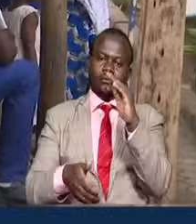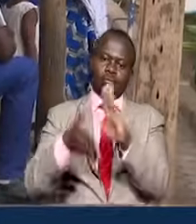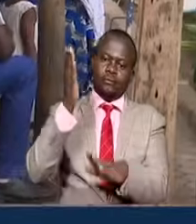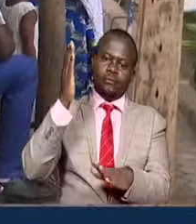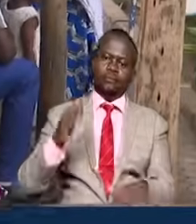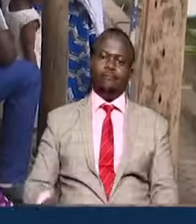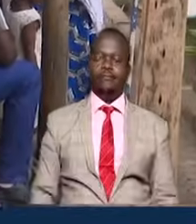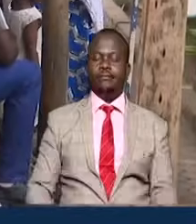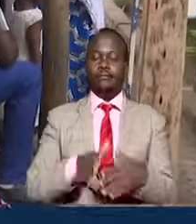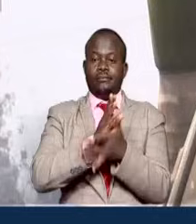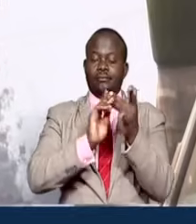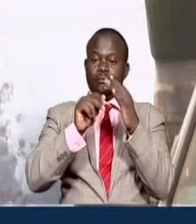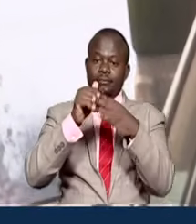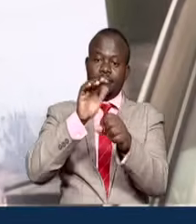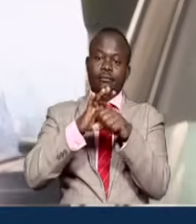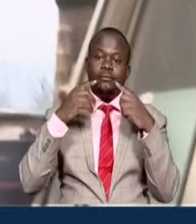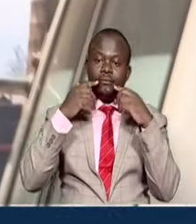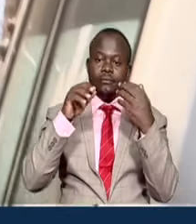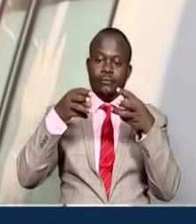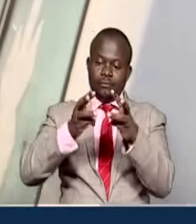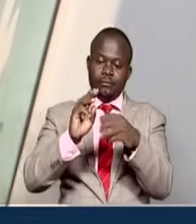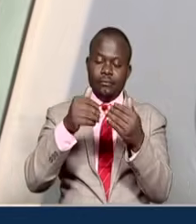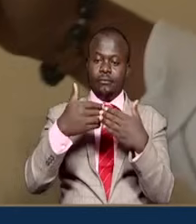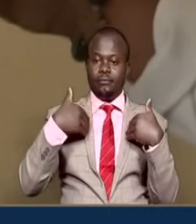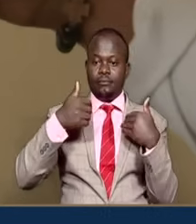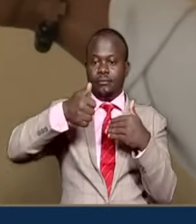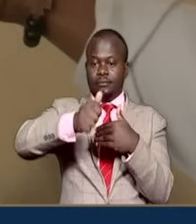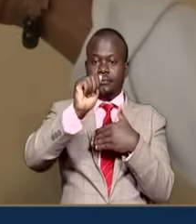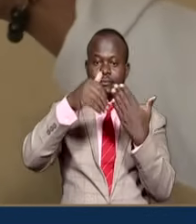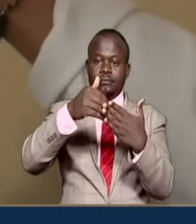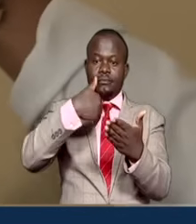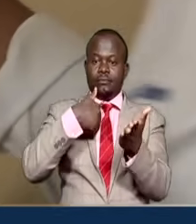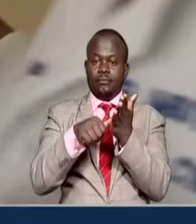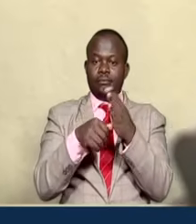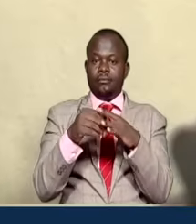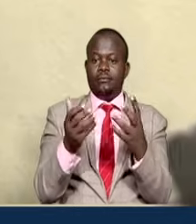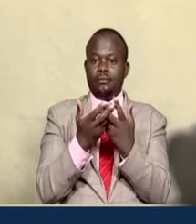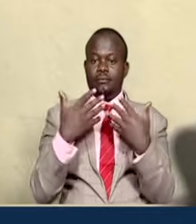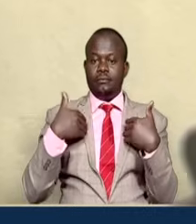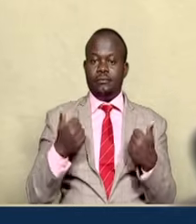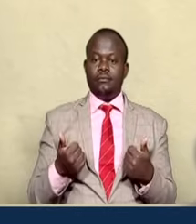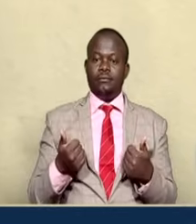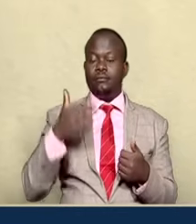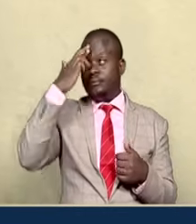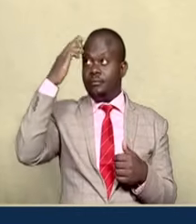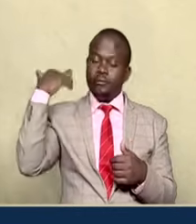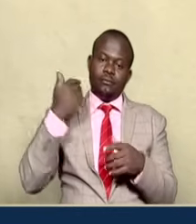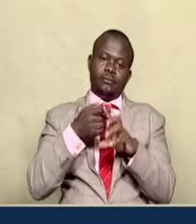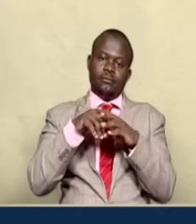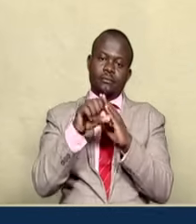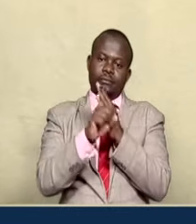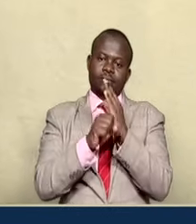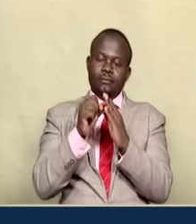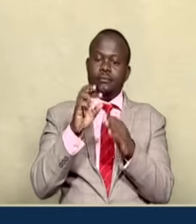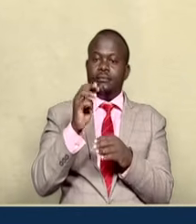Bamwe mu baturage bavuga uburyo ambulance zaramuye ubuzima bwabo mu gihe bari bafite ibibazo bijyanye n'ubuzima. Narimutse mu murenge wa Remera,